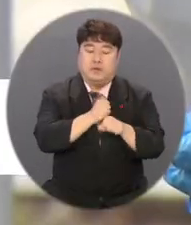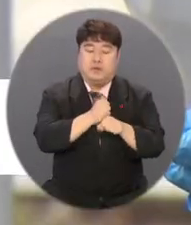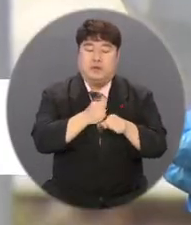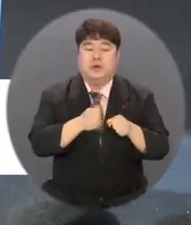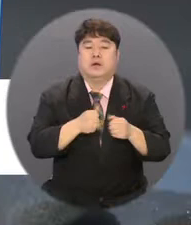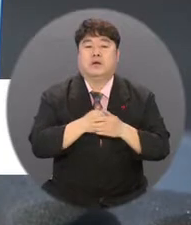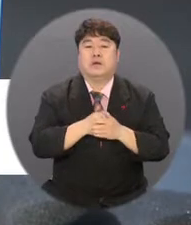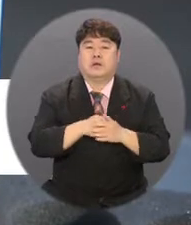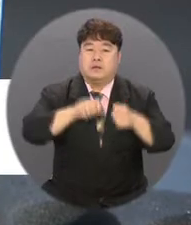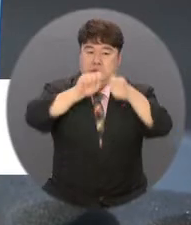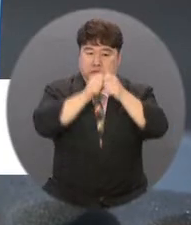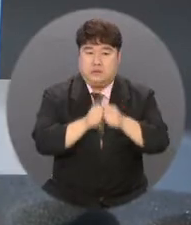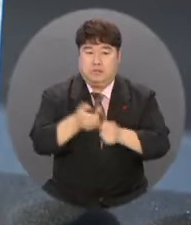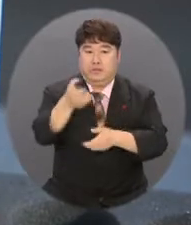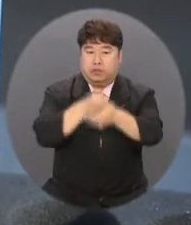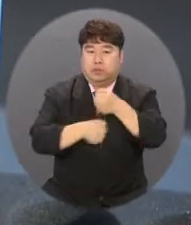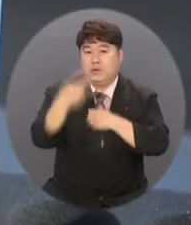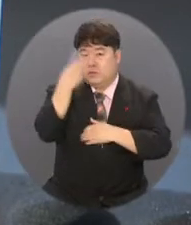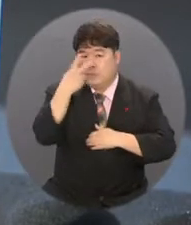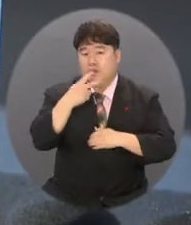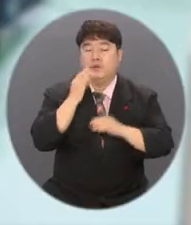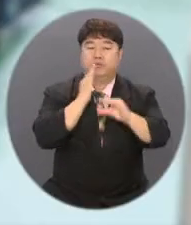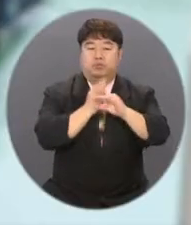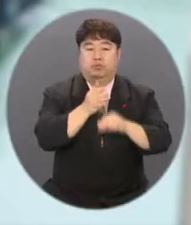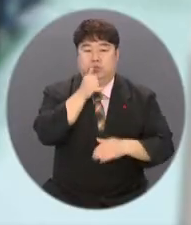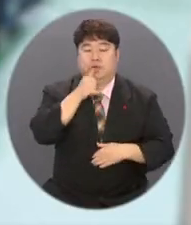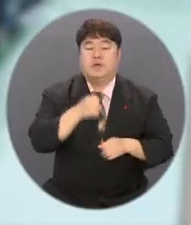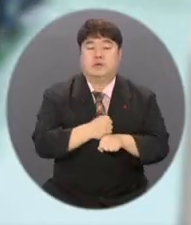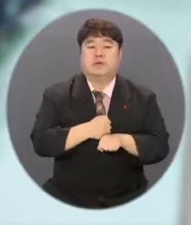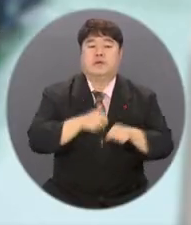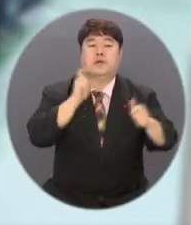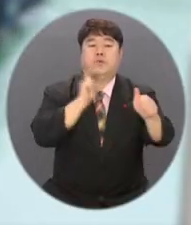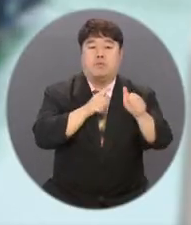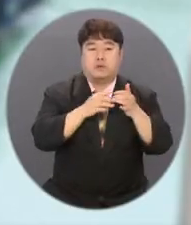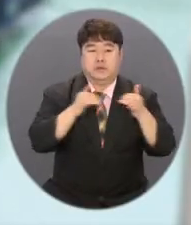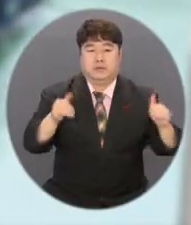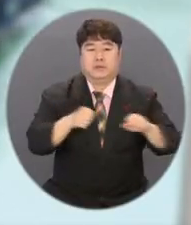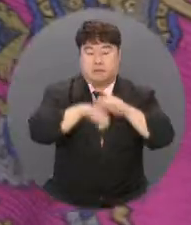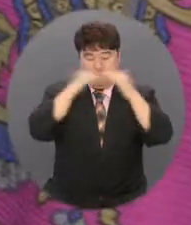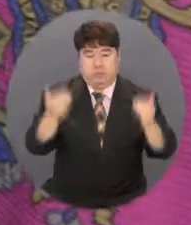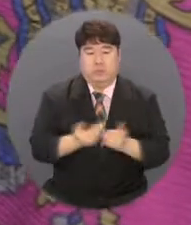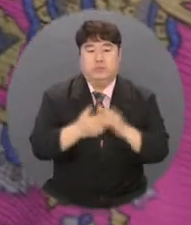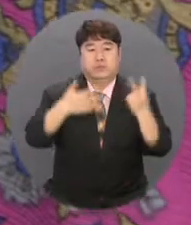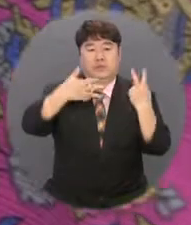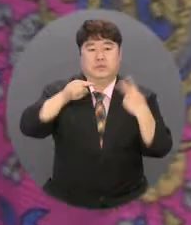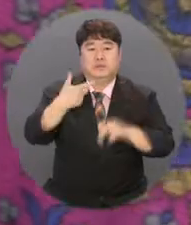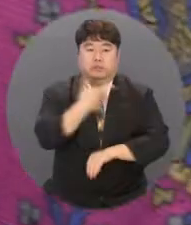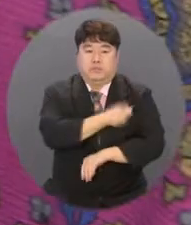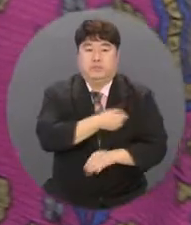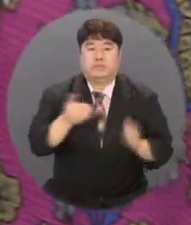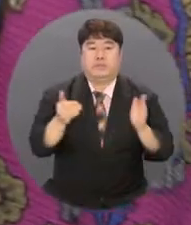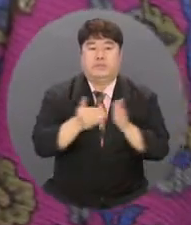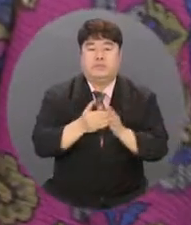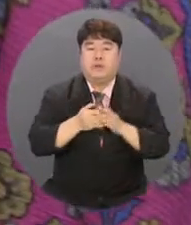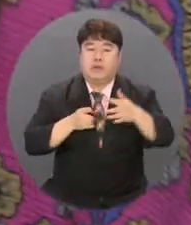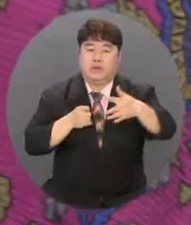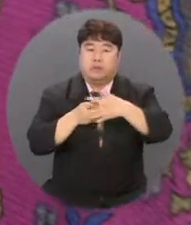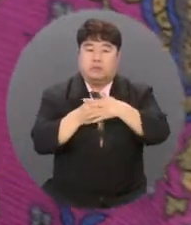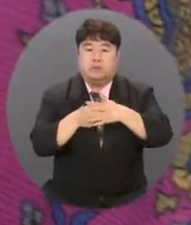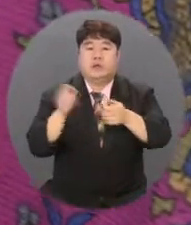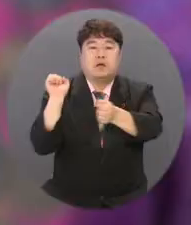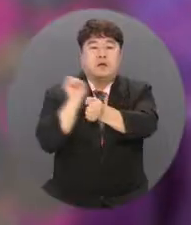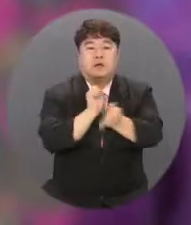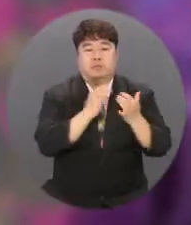두고 정밀 역학조사를 벌이고 있습니다. 한편 확진자들은 모두 2차까지 백신 접종을 마친 돌파